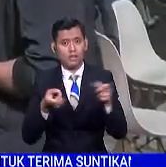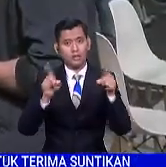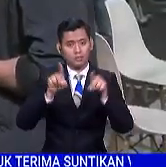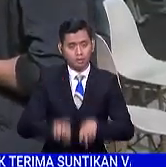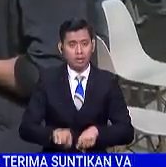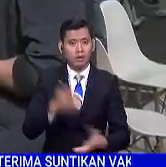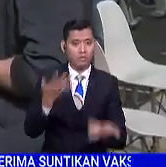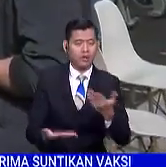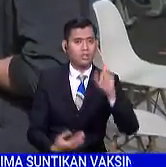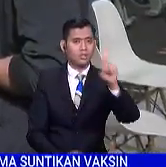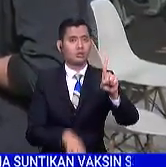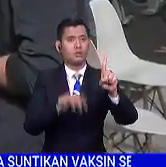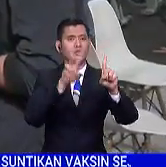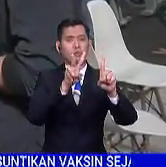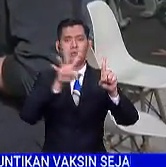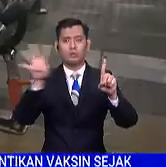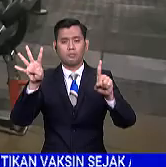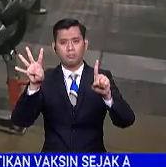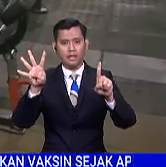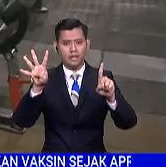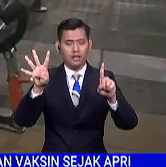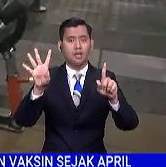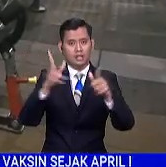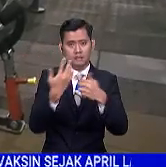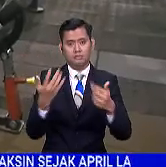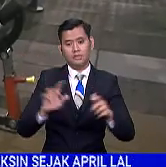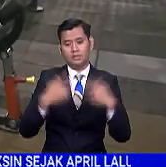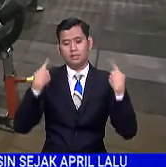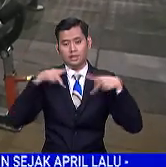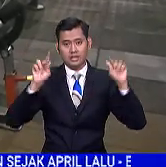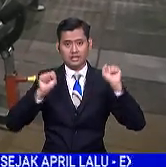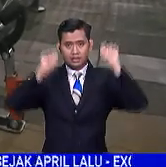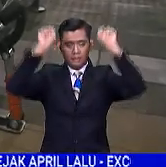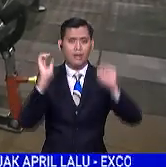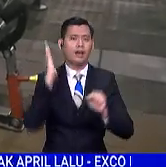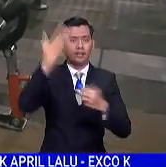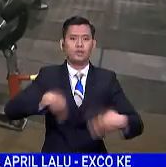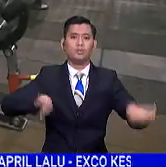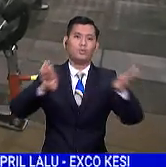140 buah gimnasium di Malaysia bakal gulung tikar menjelang Julai 2021.